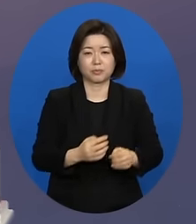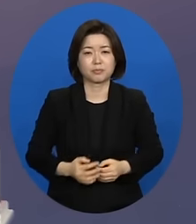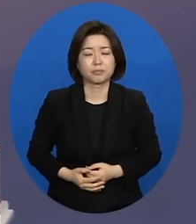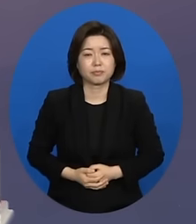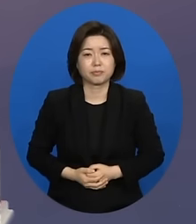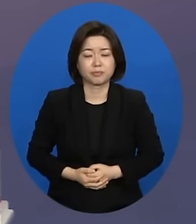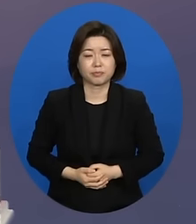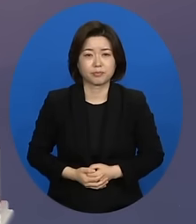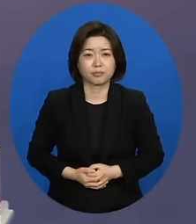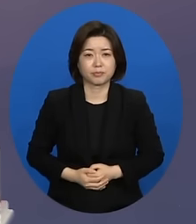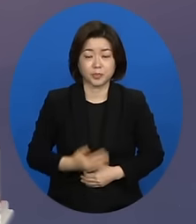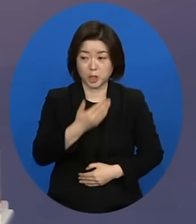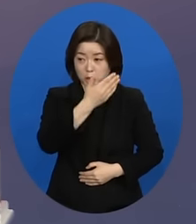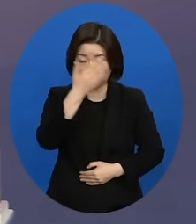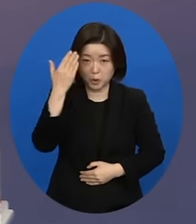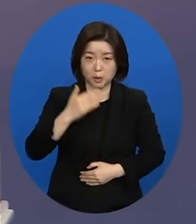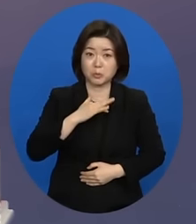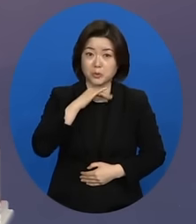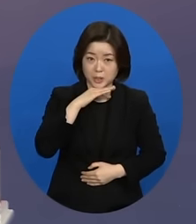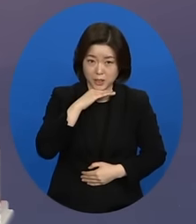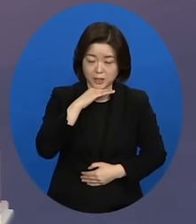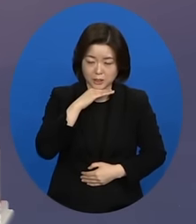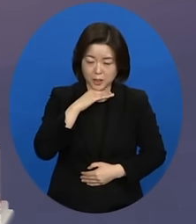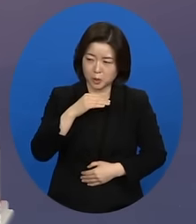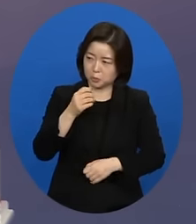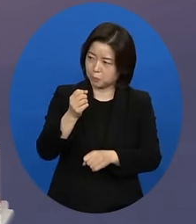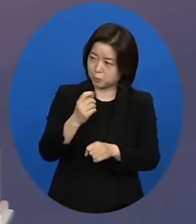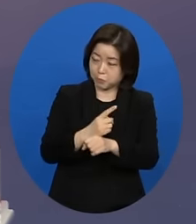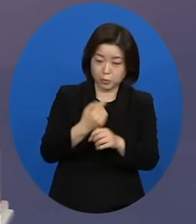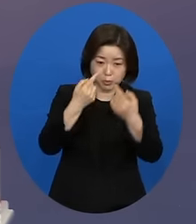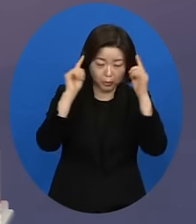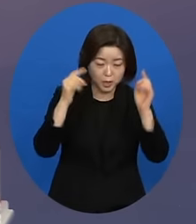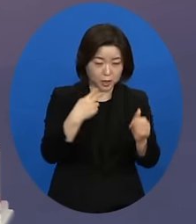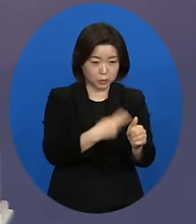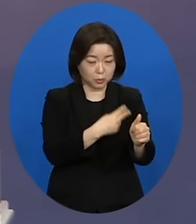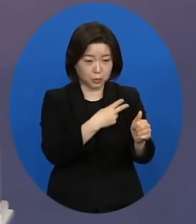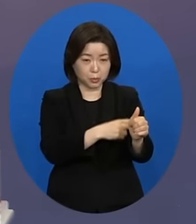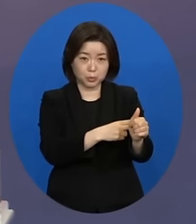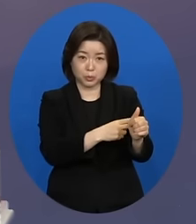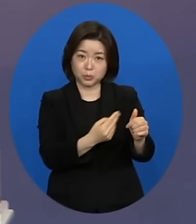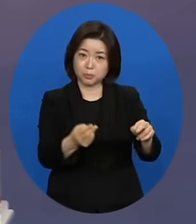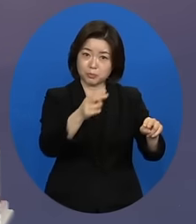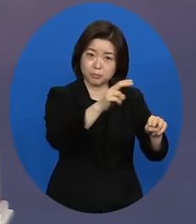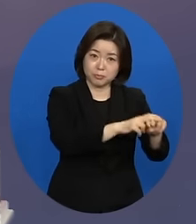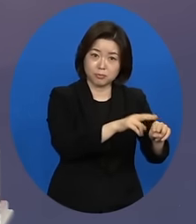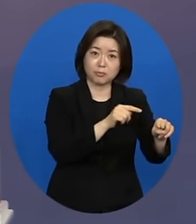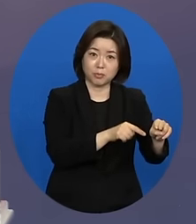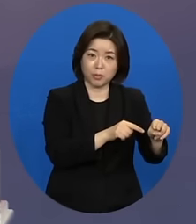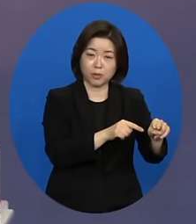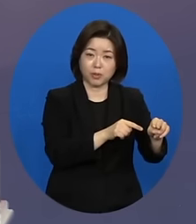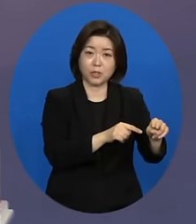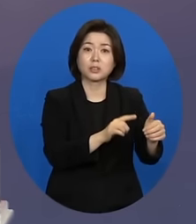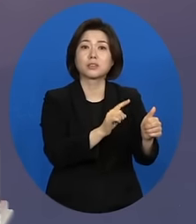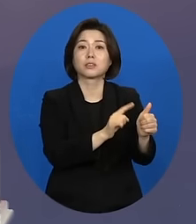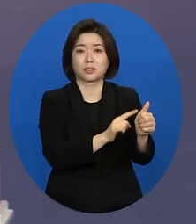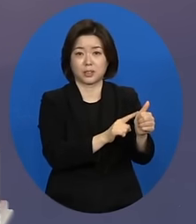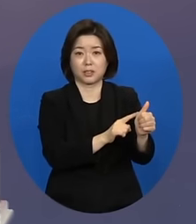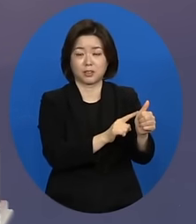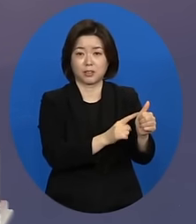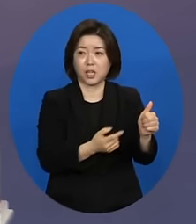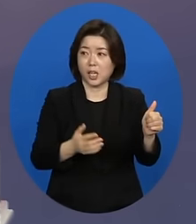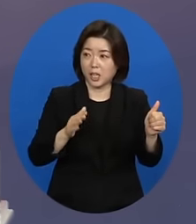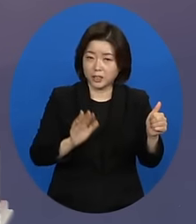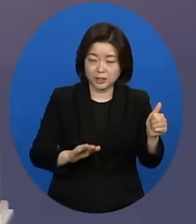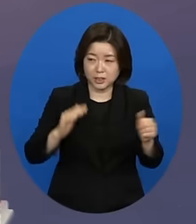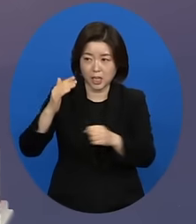어린 나이에 벌써 대학교 교수가 되어지는 자리인데 하나님이